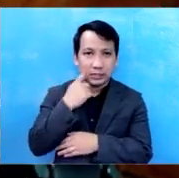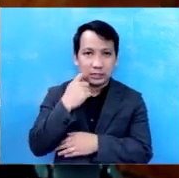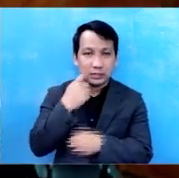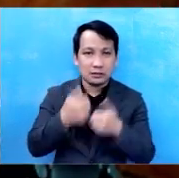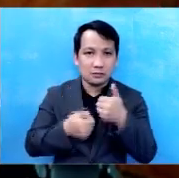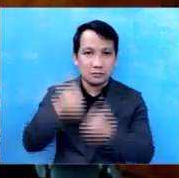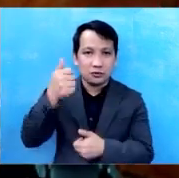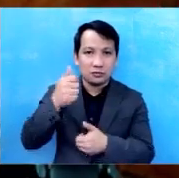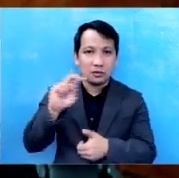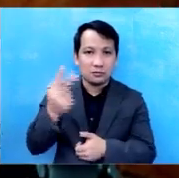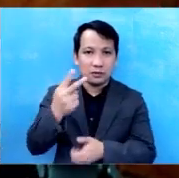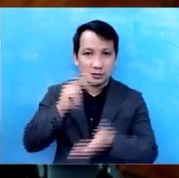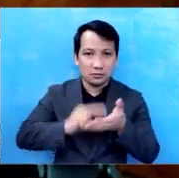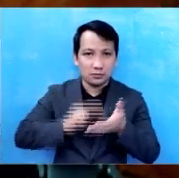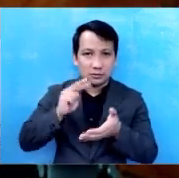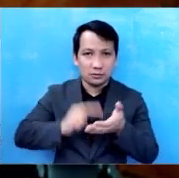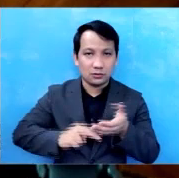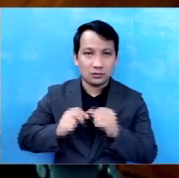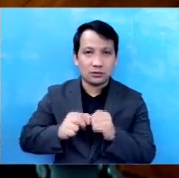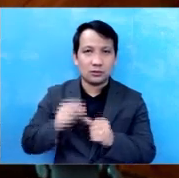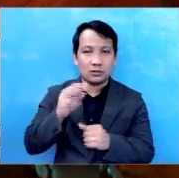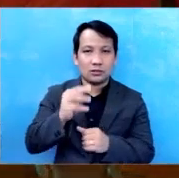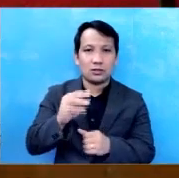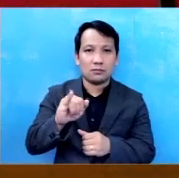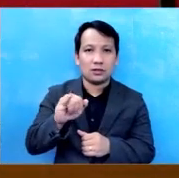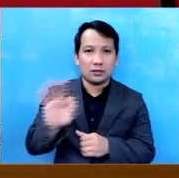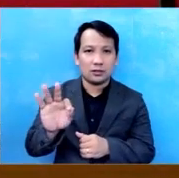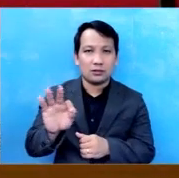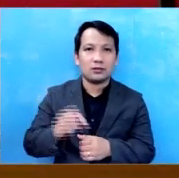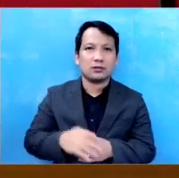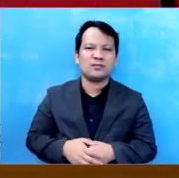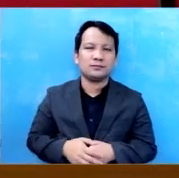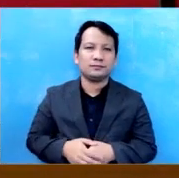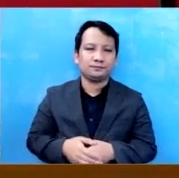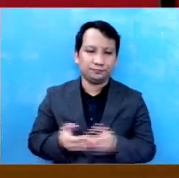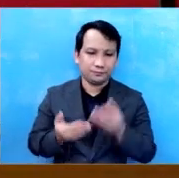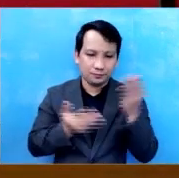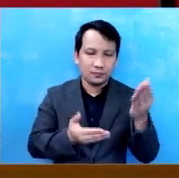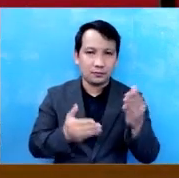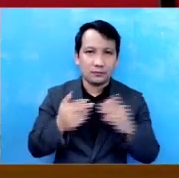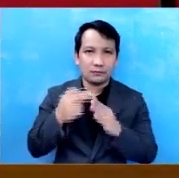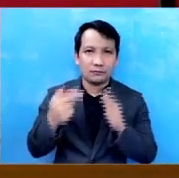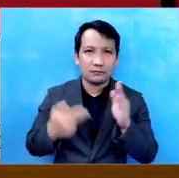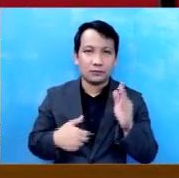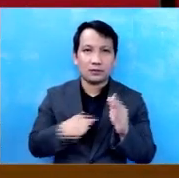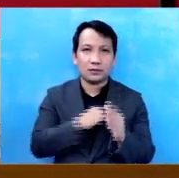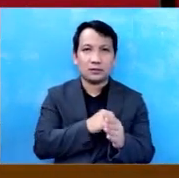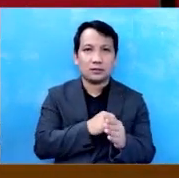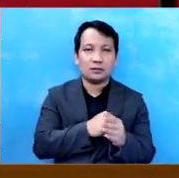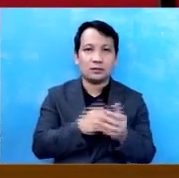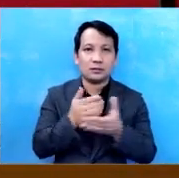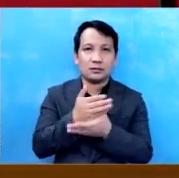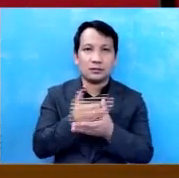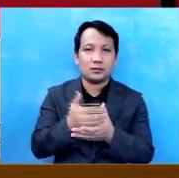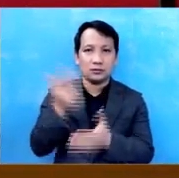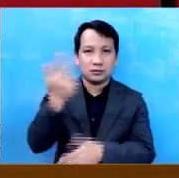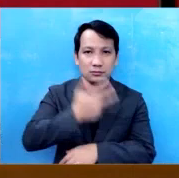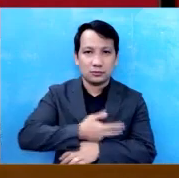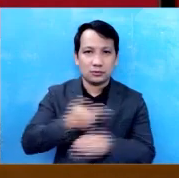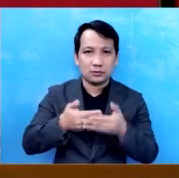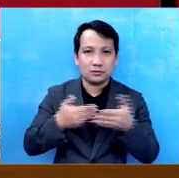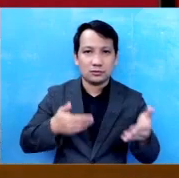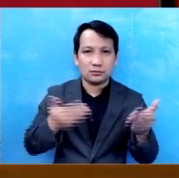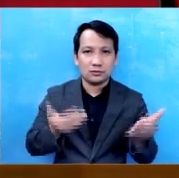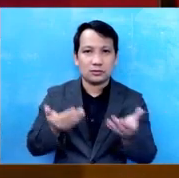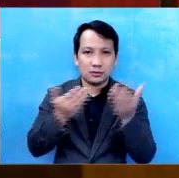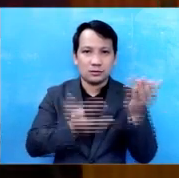sa second reading ang Maharlika Investment Fund Bill. Alinsunod sa House Rules, dapat may pagitan ng 3 araw bago isa lang sa